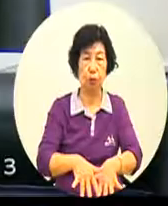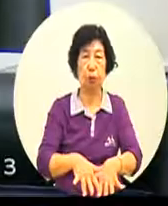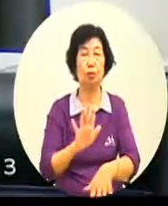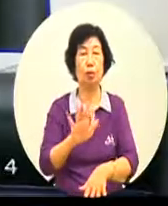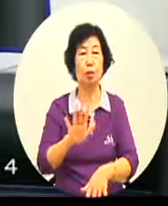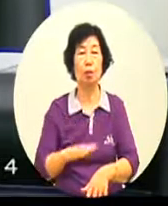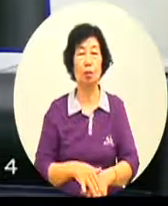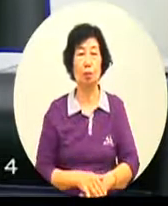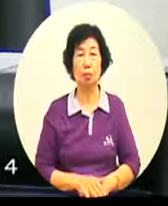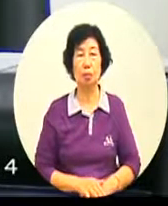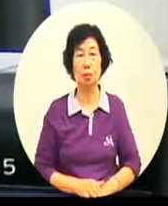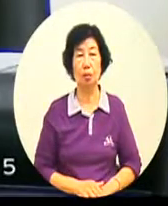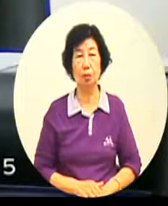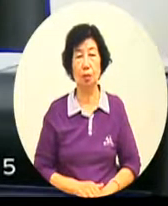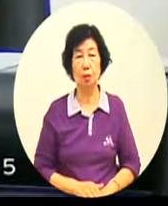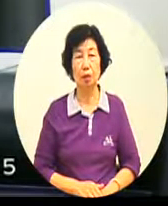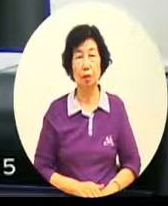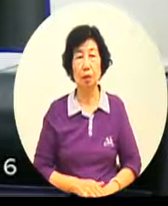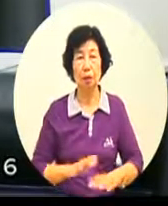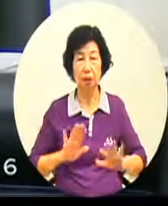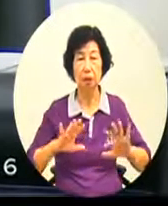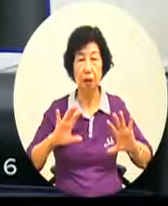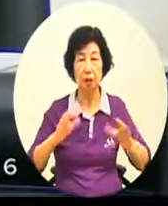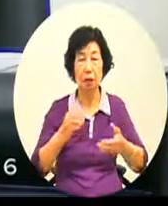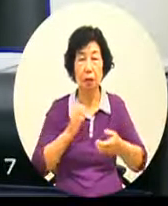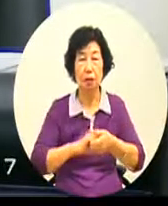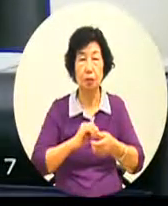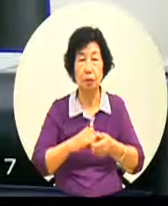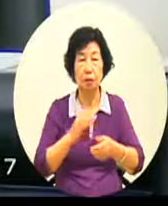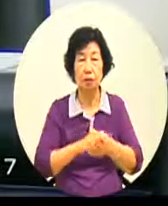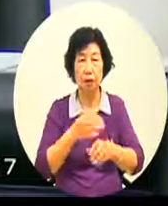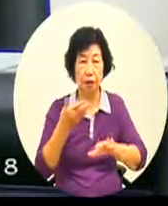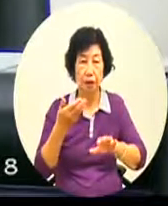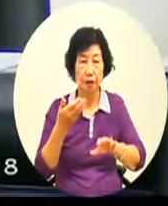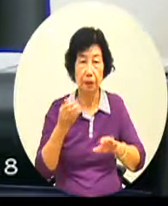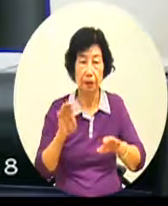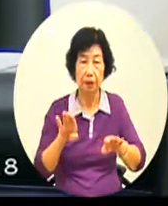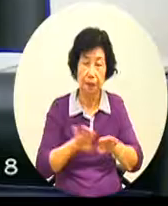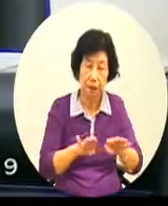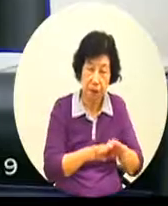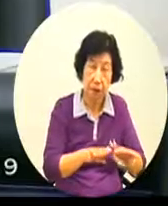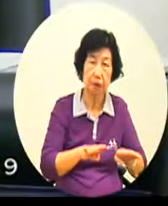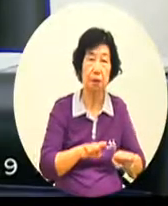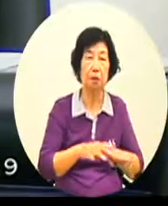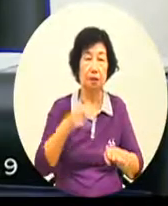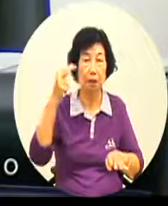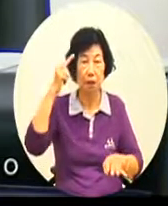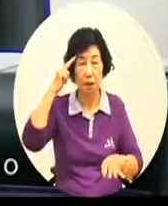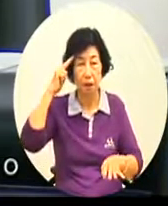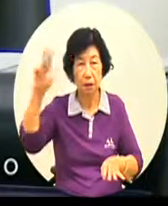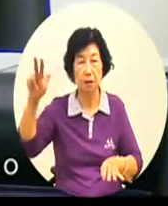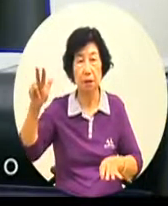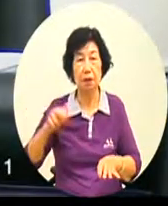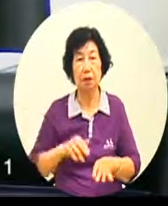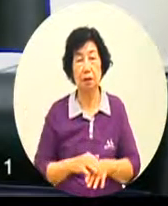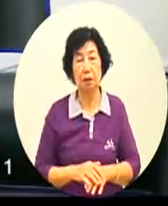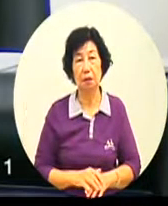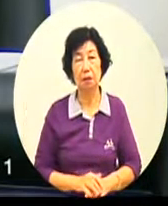了那这国定假日之7天那现在我想要了解了